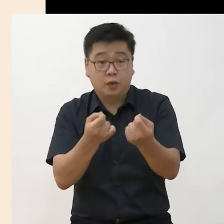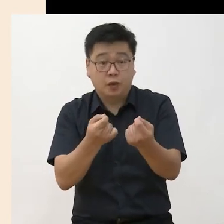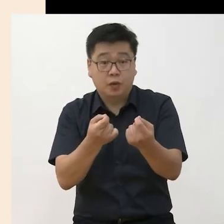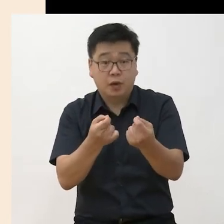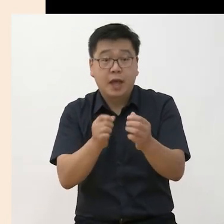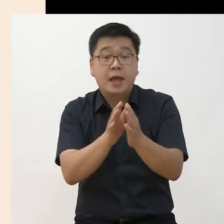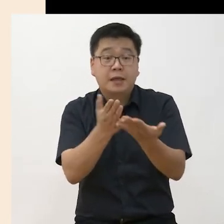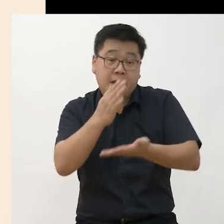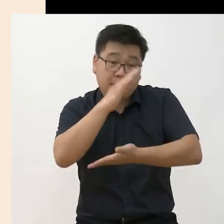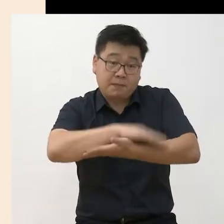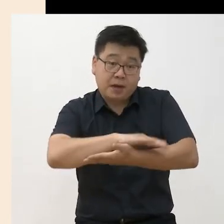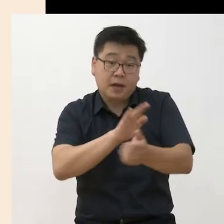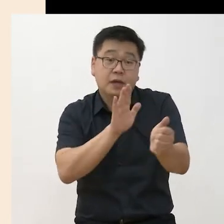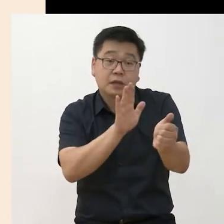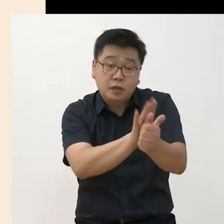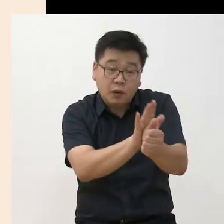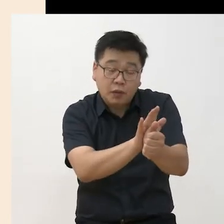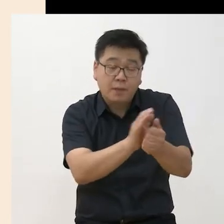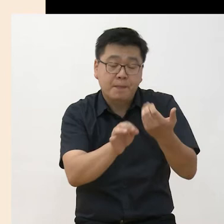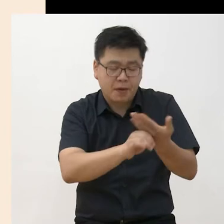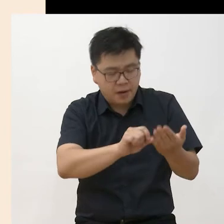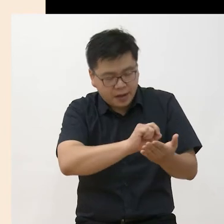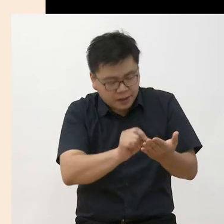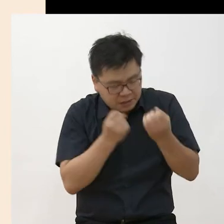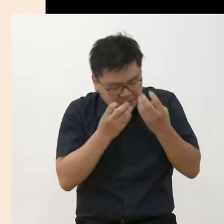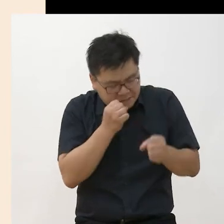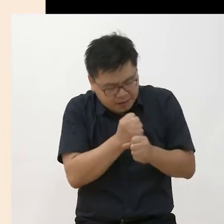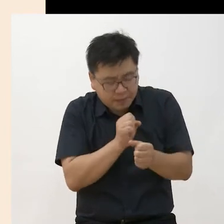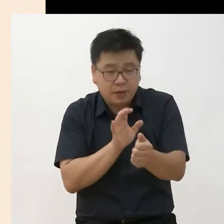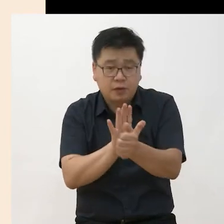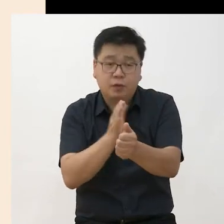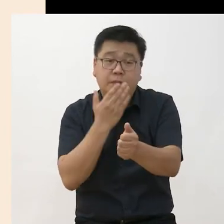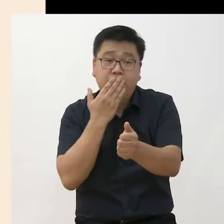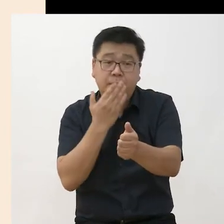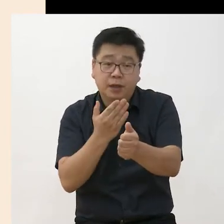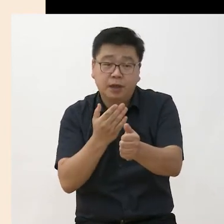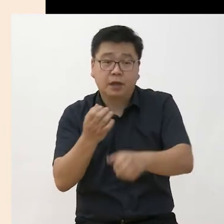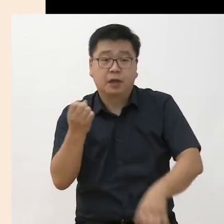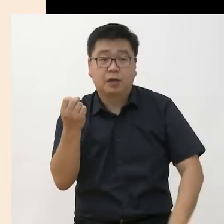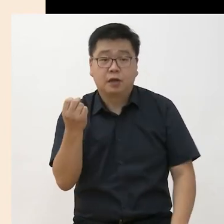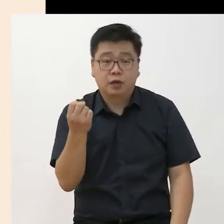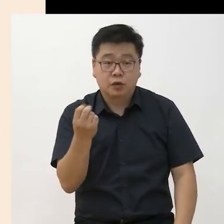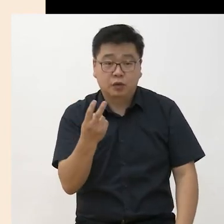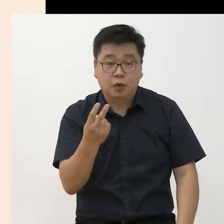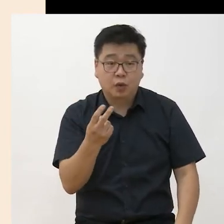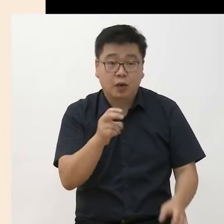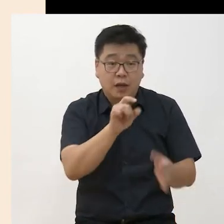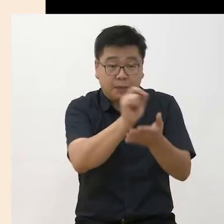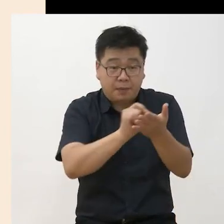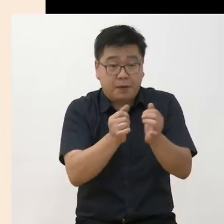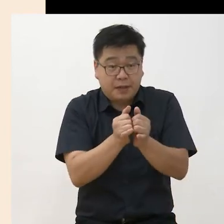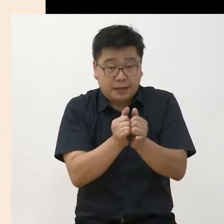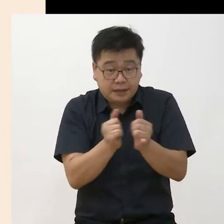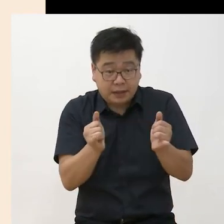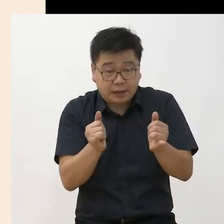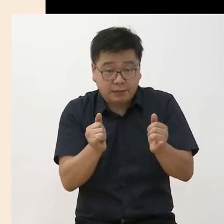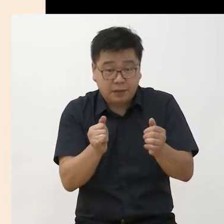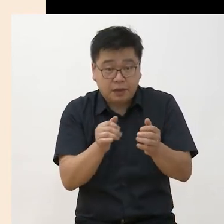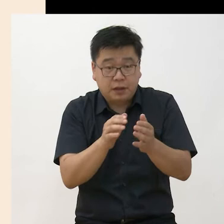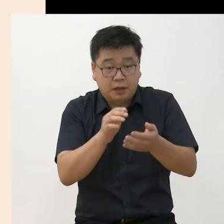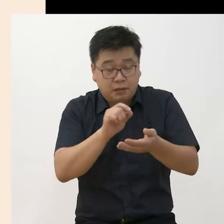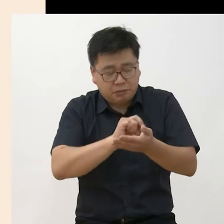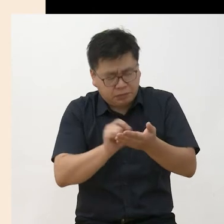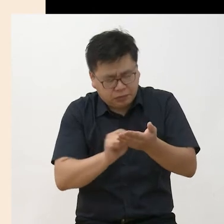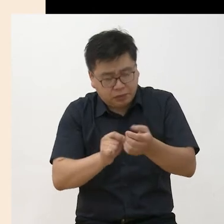발간을 지원해서 창작과 비평 활동을 활성화하고, 그다음에 문인들의 작품과 그다음 담론 생산 기능을